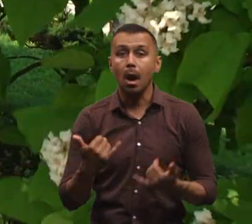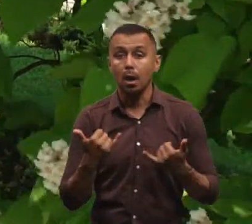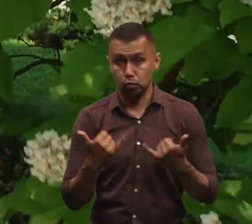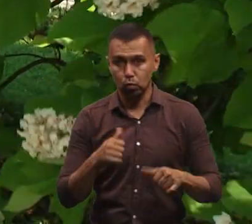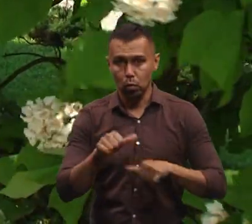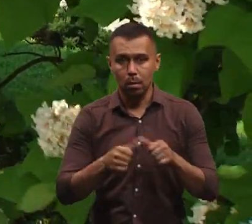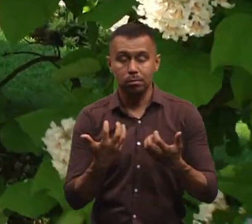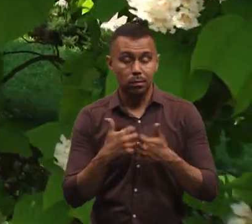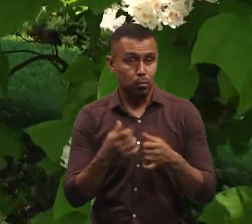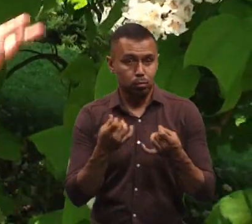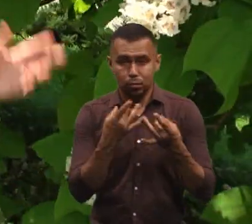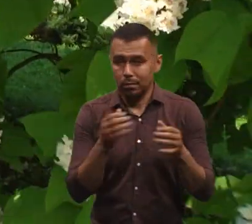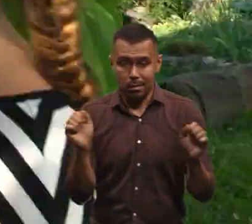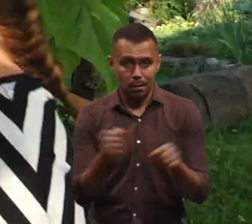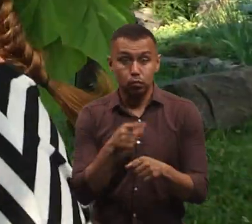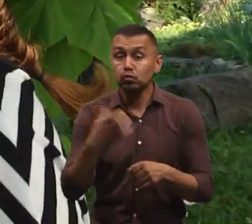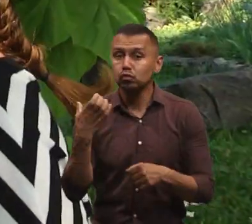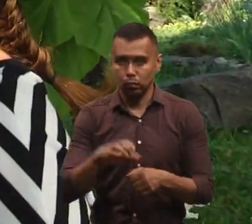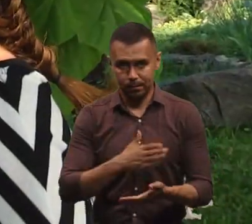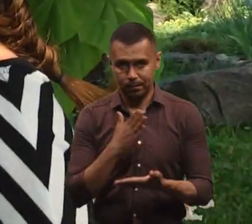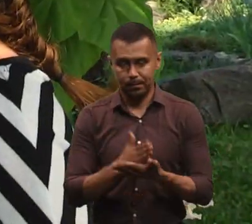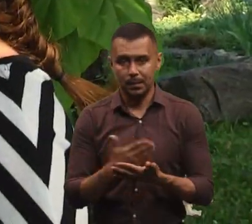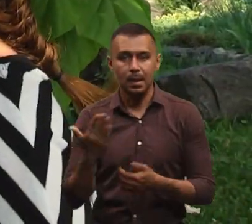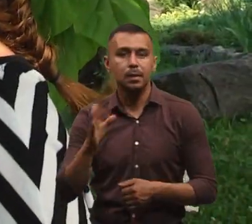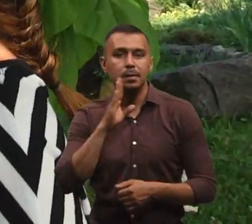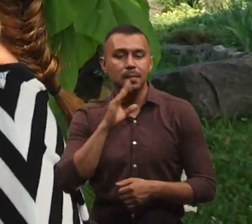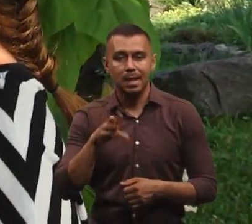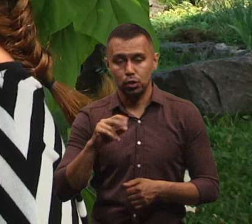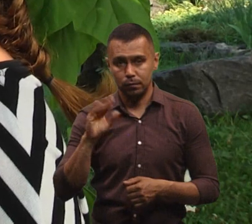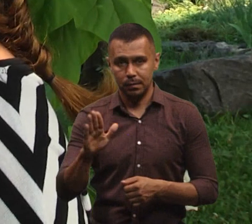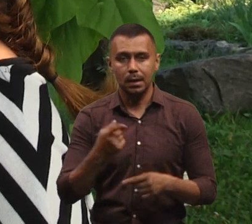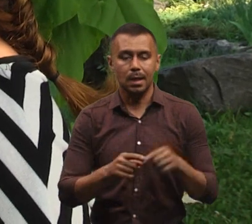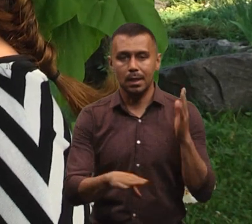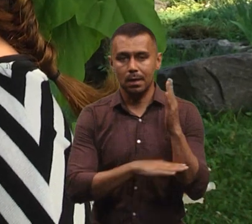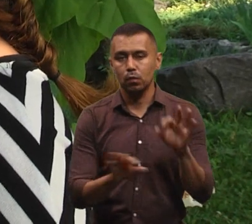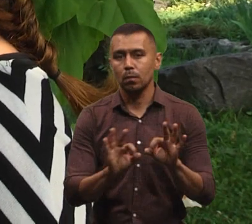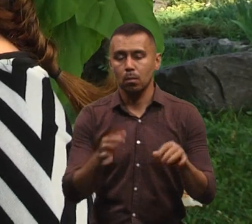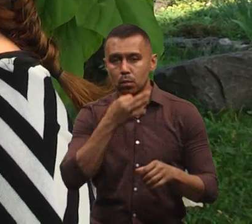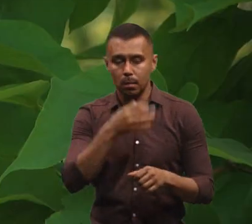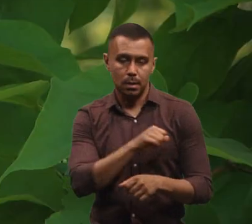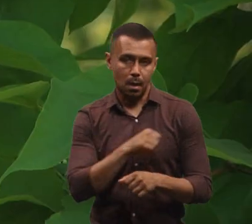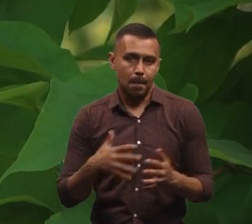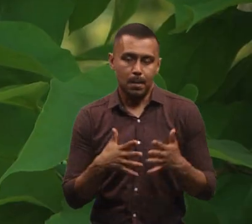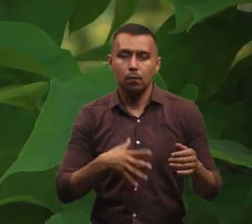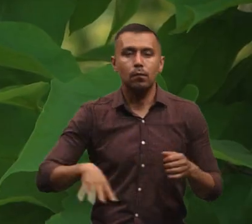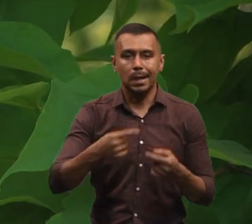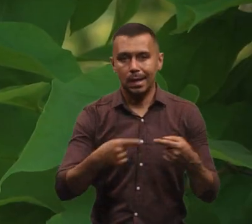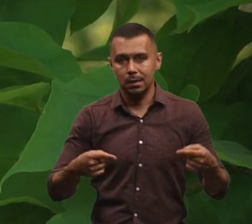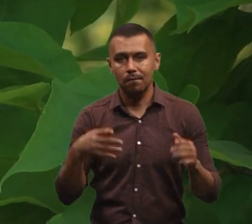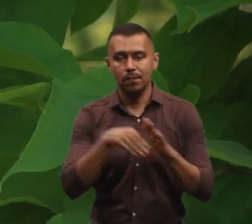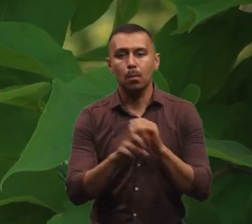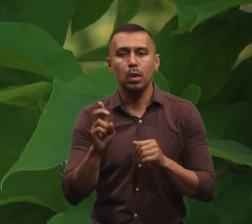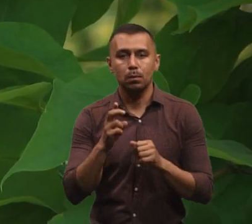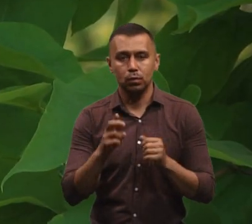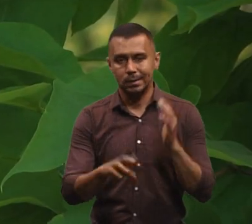цього року порахувати просто неможливо, і тут сотні. Адріані Горбатюк з Летичева це дерево, розповіла, подобається найбільше з усіх інших у ботанічному